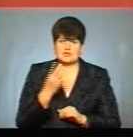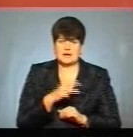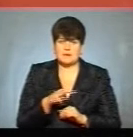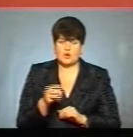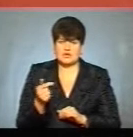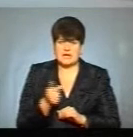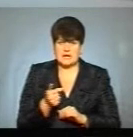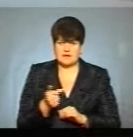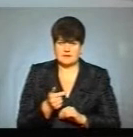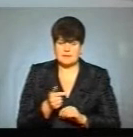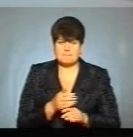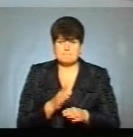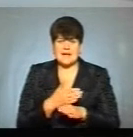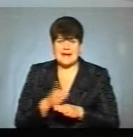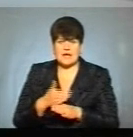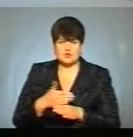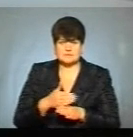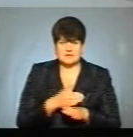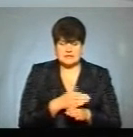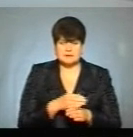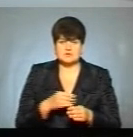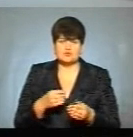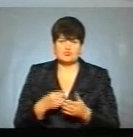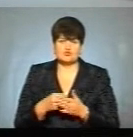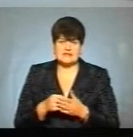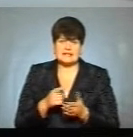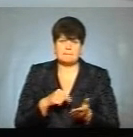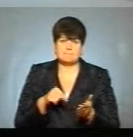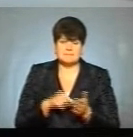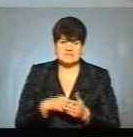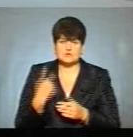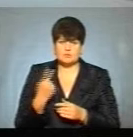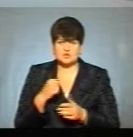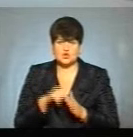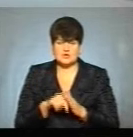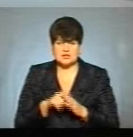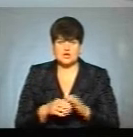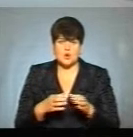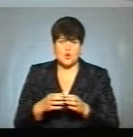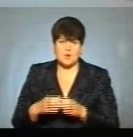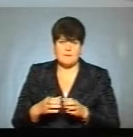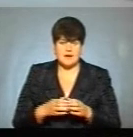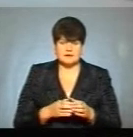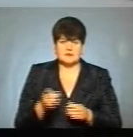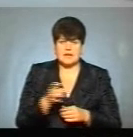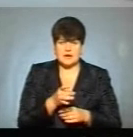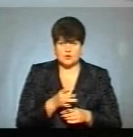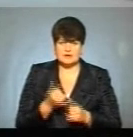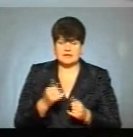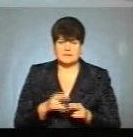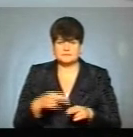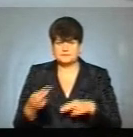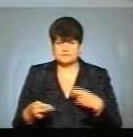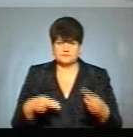мільйони гривень, перерозподілити між бюджетами міст обласного значення, громадами та районами на